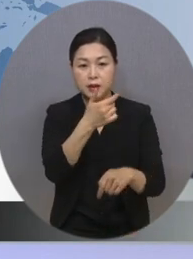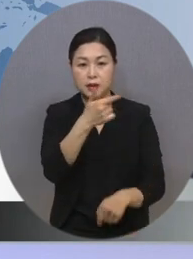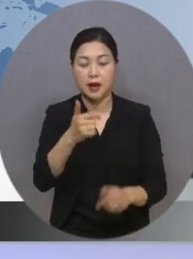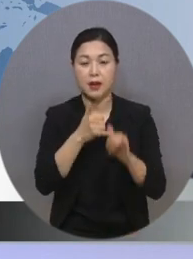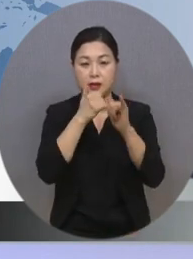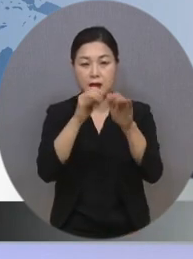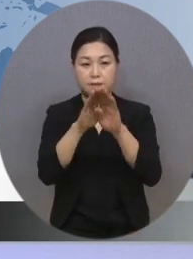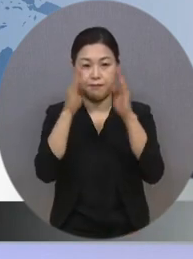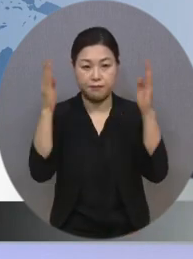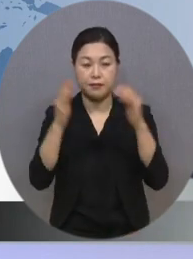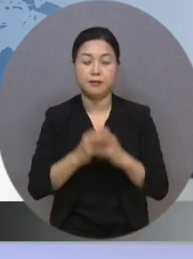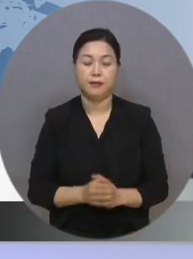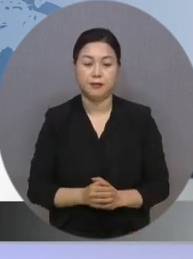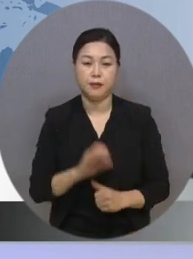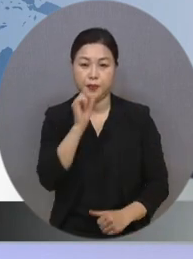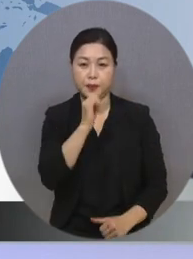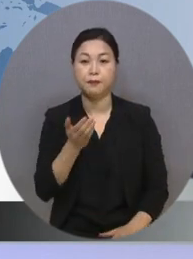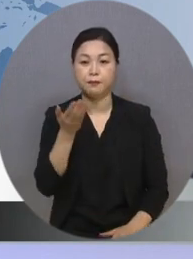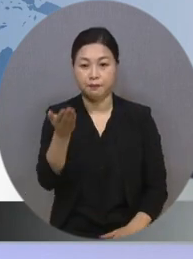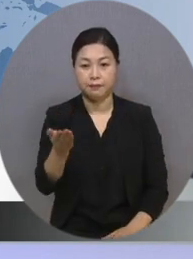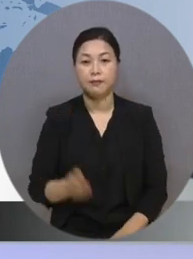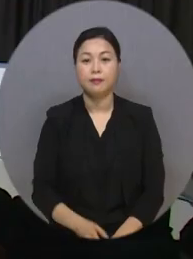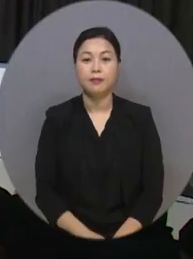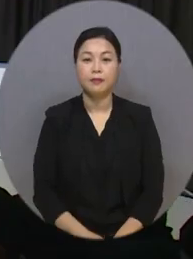개최됐는데요. 정두리 기자가 전합니다.